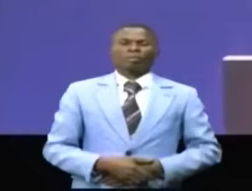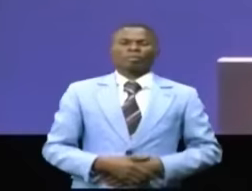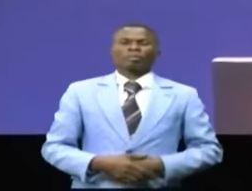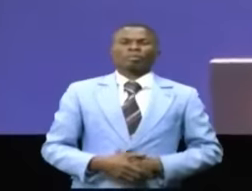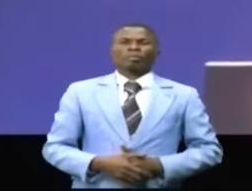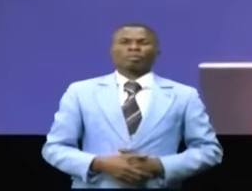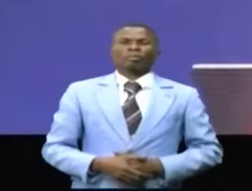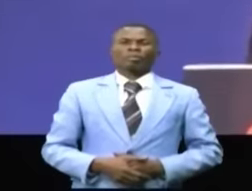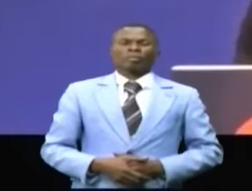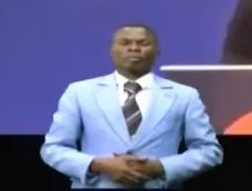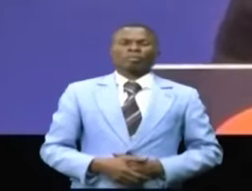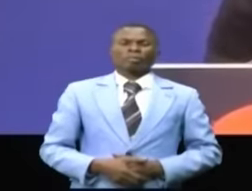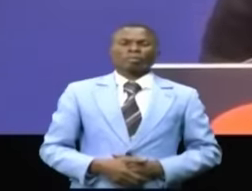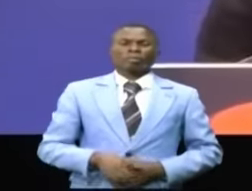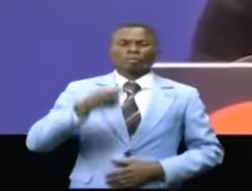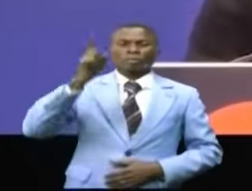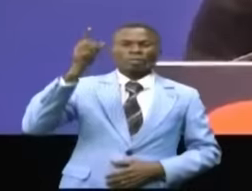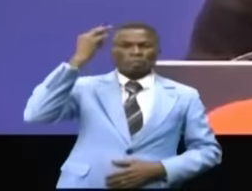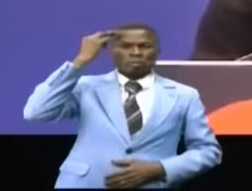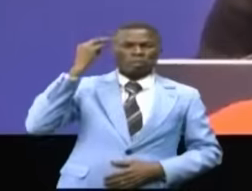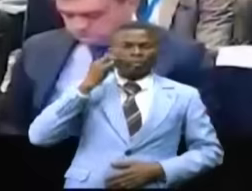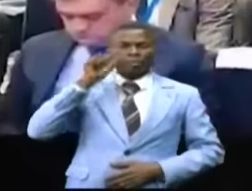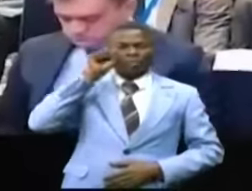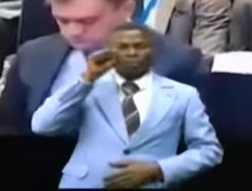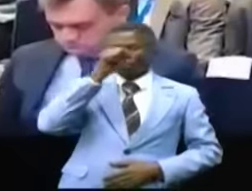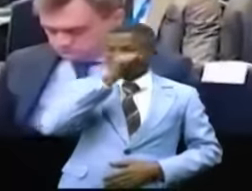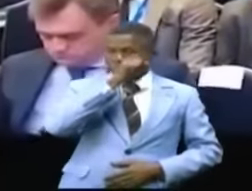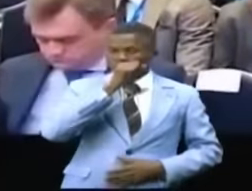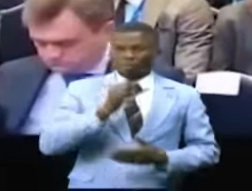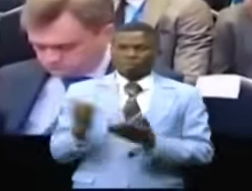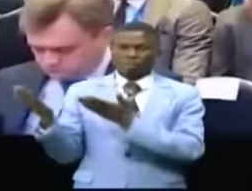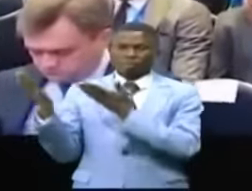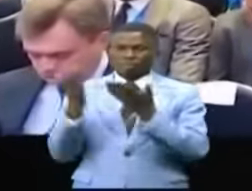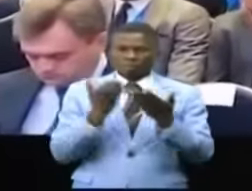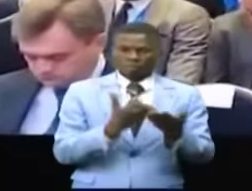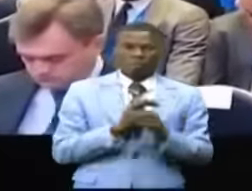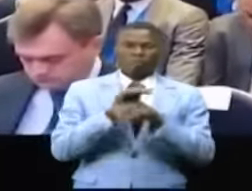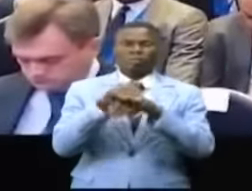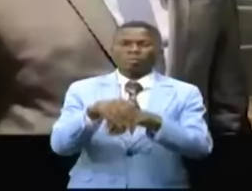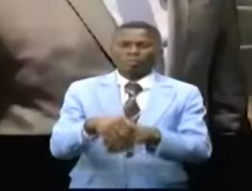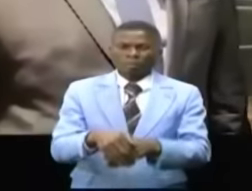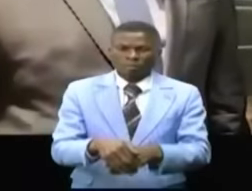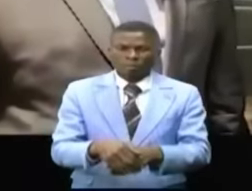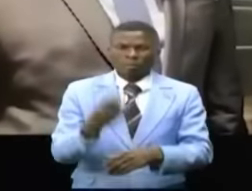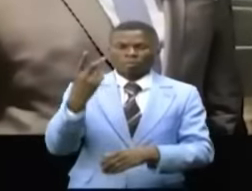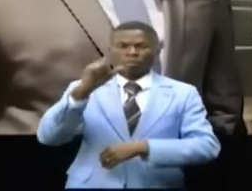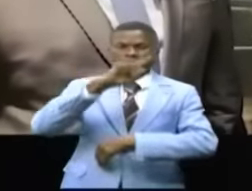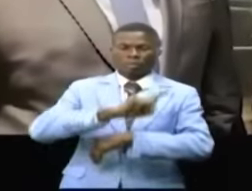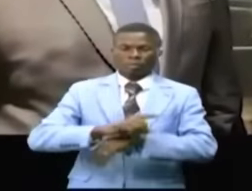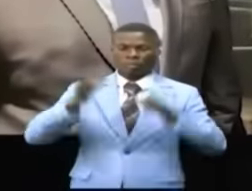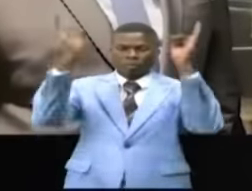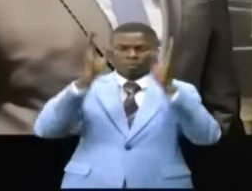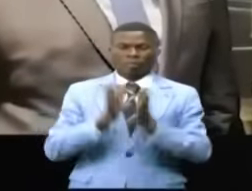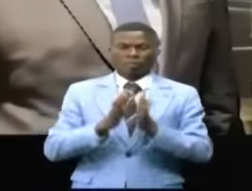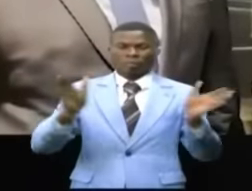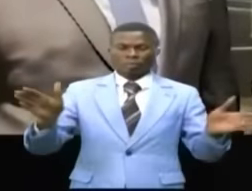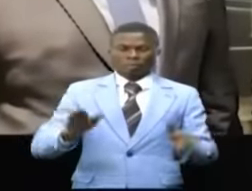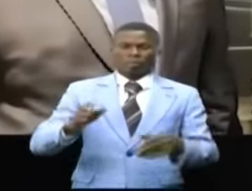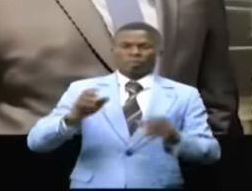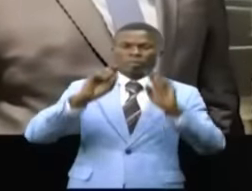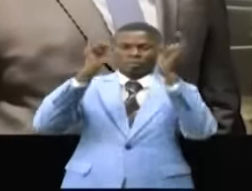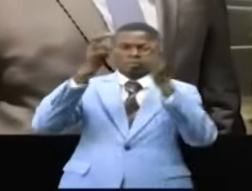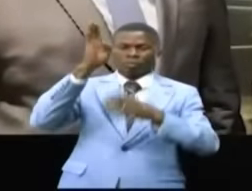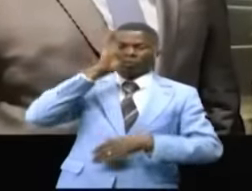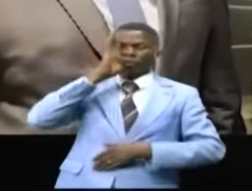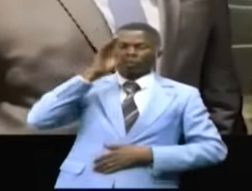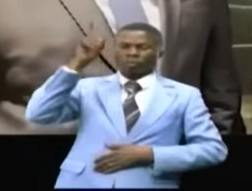que le Premier ministre Jean-Michel Samma Lokonde Kyenge ramène de sa participation de 2 jours au Forum Global Gateway à